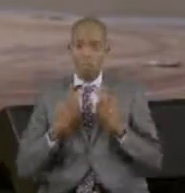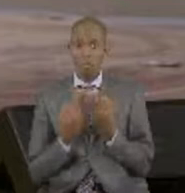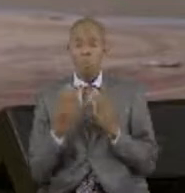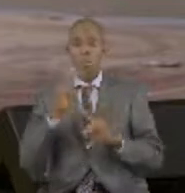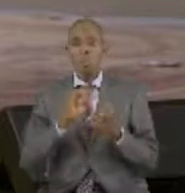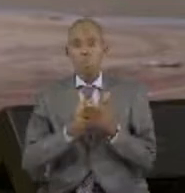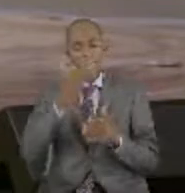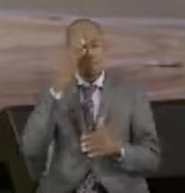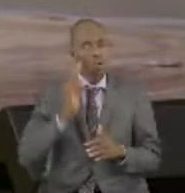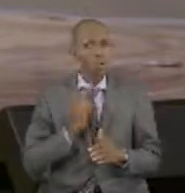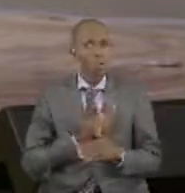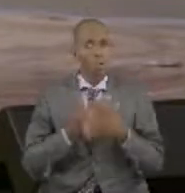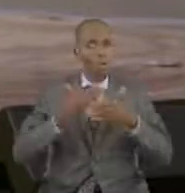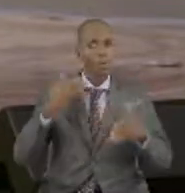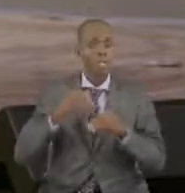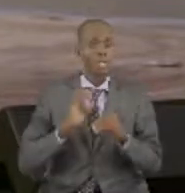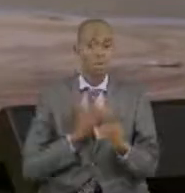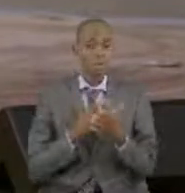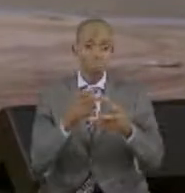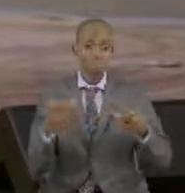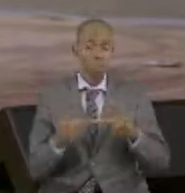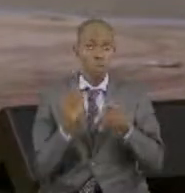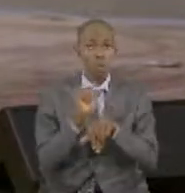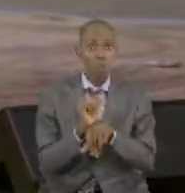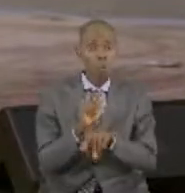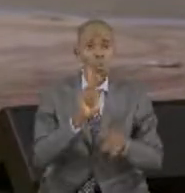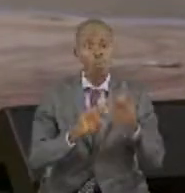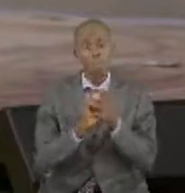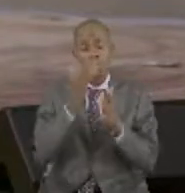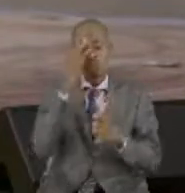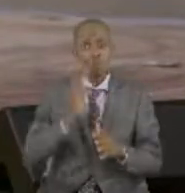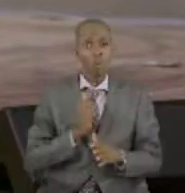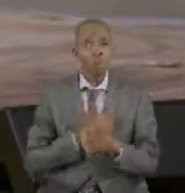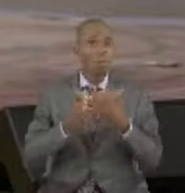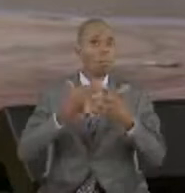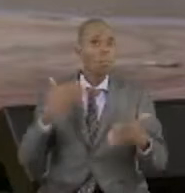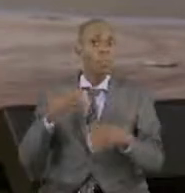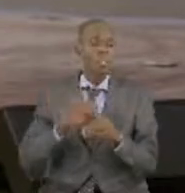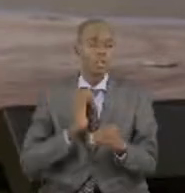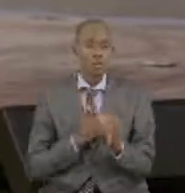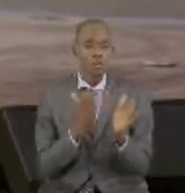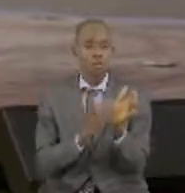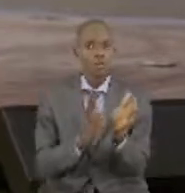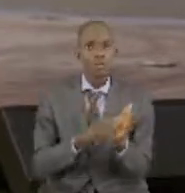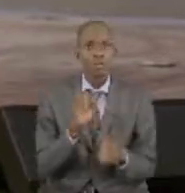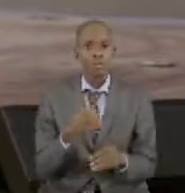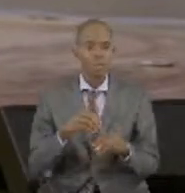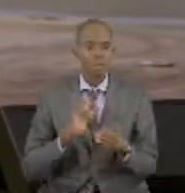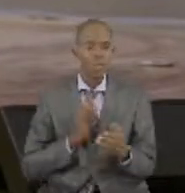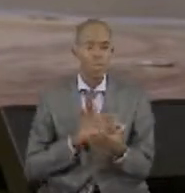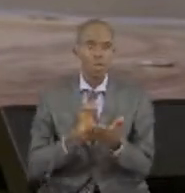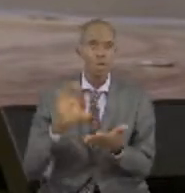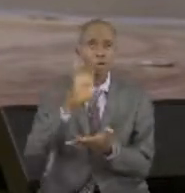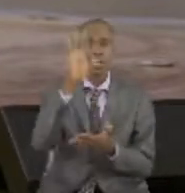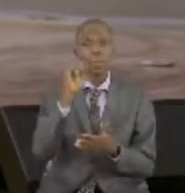le connaissaient dans nos lieux de travail ce qui ne nous connaissaient avant que dans nos écoles dans nos universités